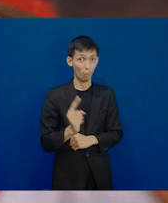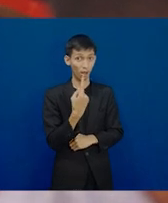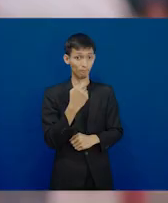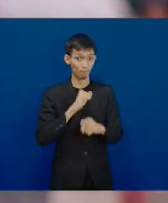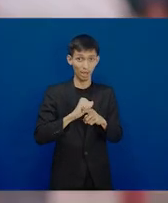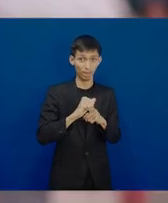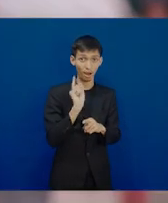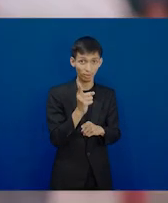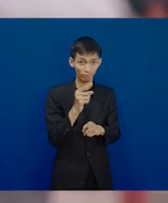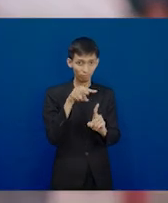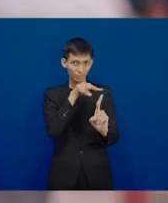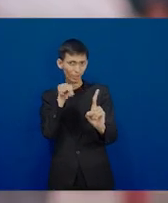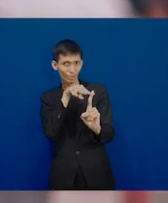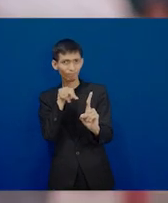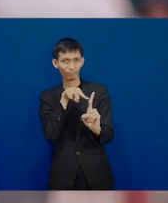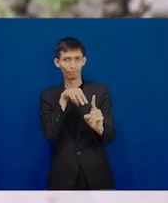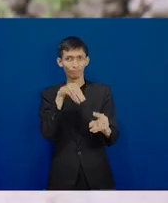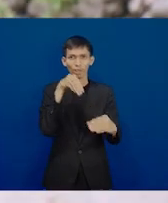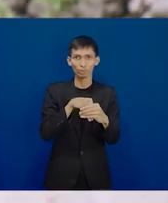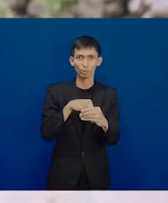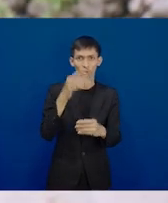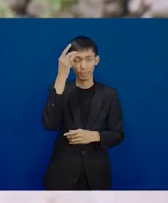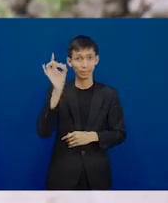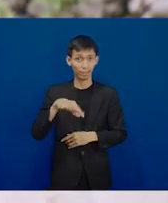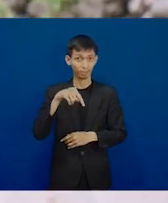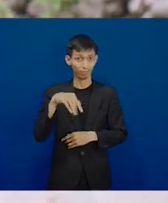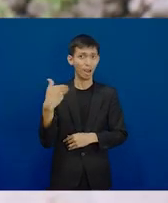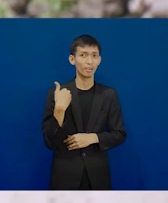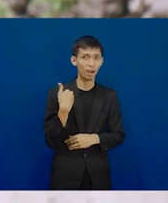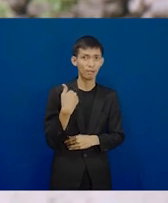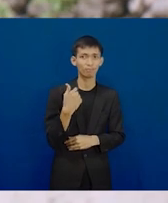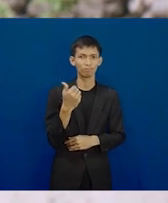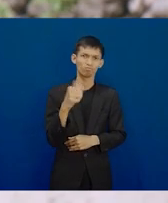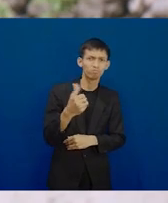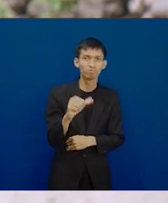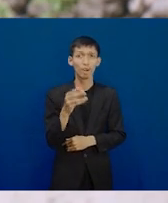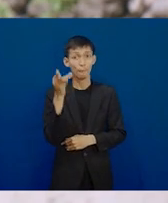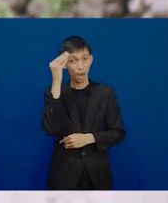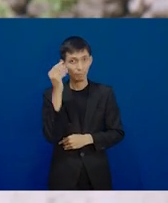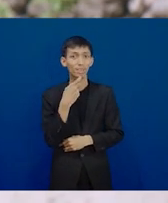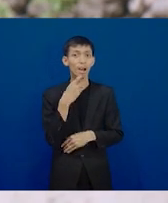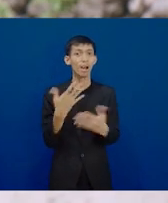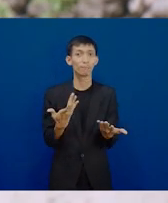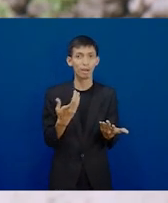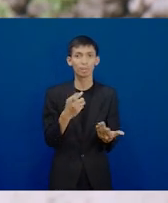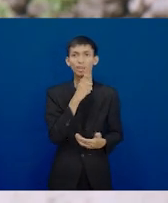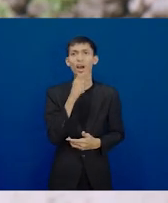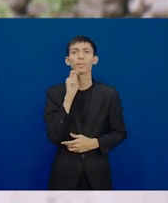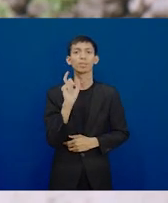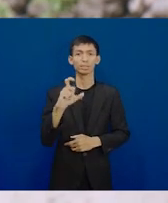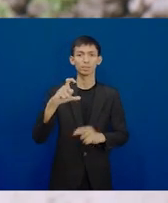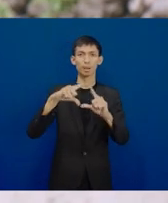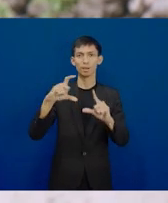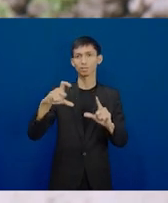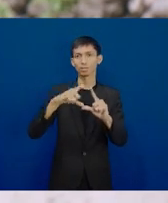ada pelatihan perspektif di desa atau dari situ baru adanya pemahaman bahwa ternyata istilah